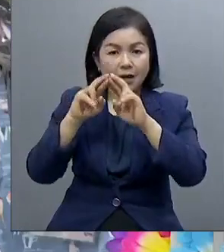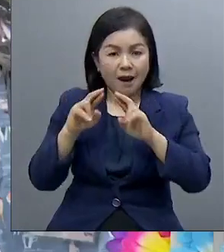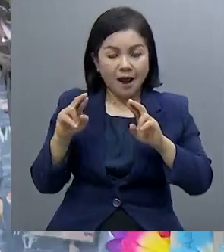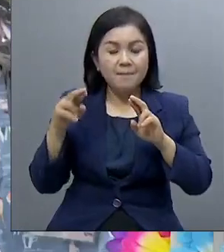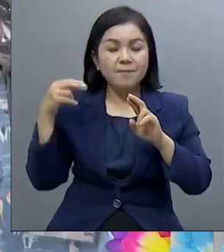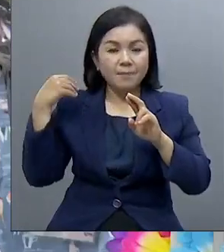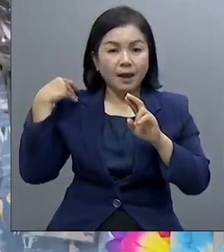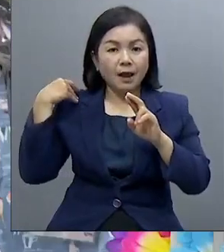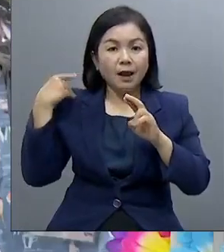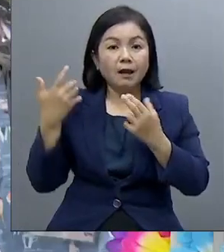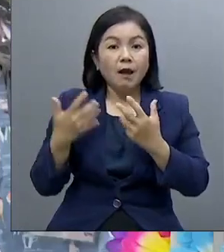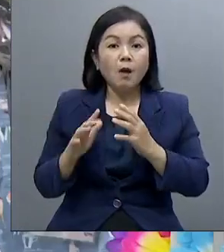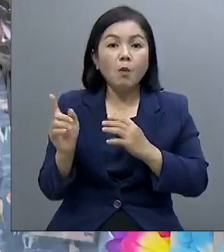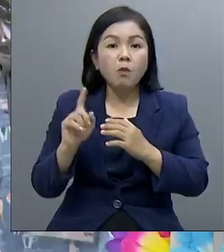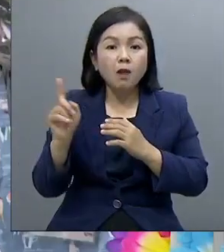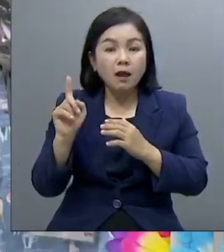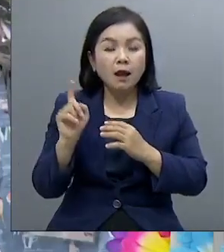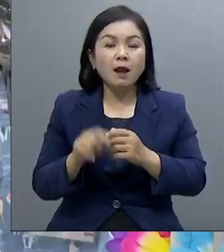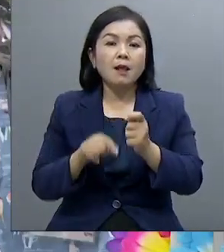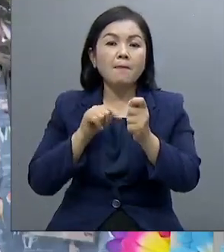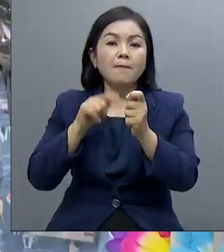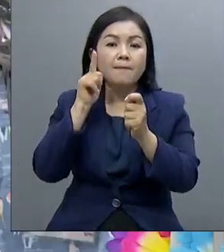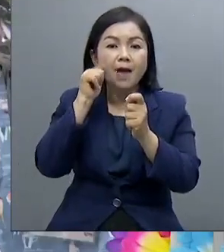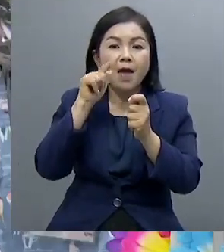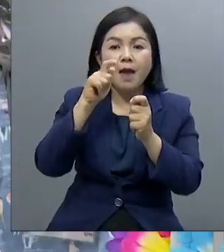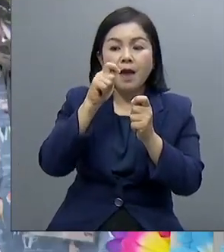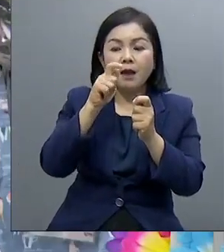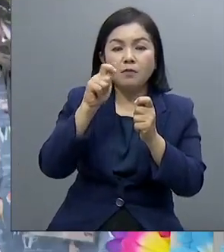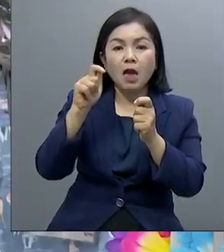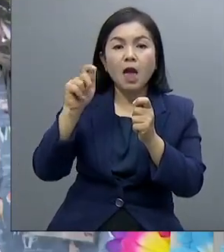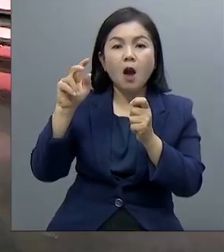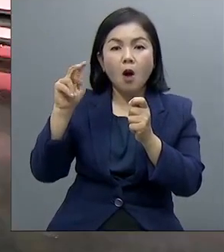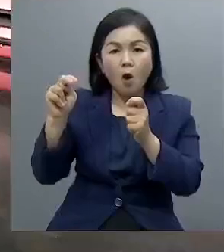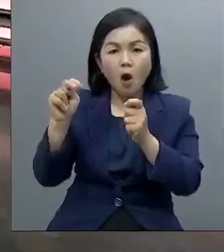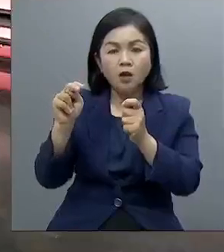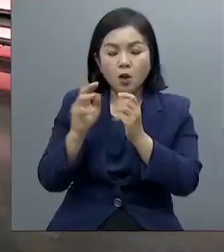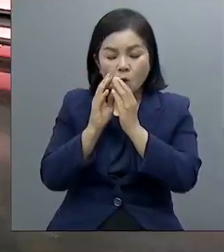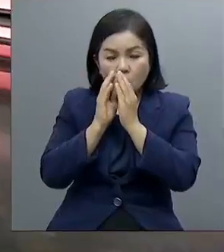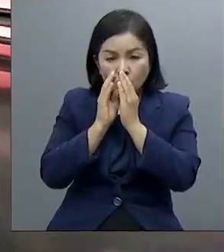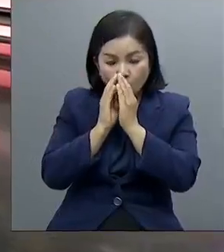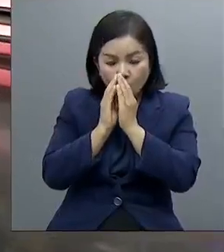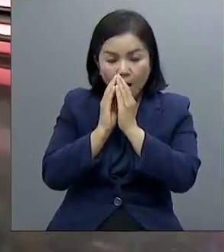นี้นะคะจากนั้นก็จะไปที่แม่อ่อนเพื่อที่จะไหว้สุสานบรรพบุรุษด้วยค่ะ ขอบคุณค่ะ